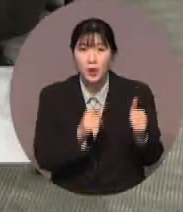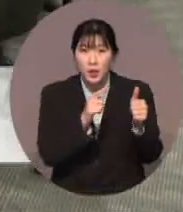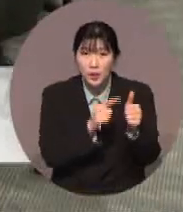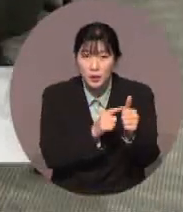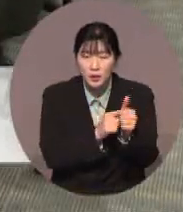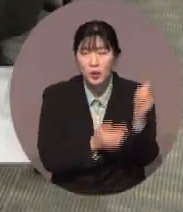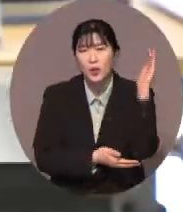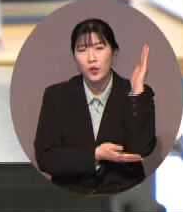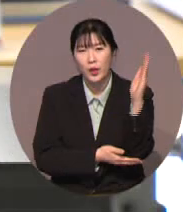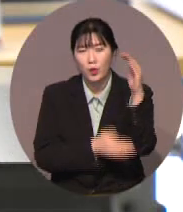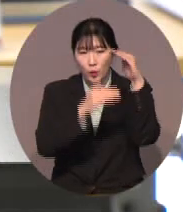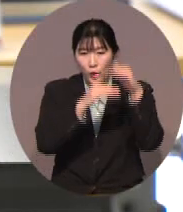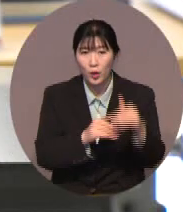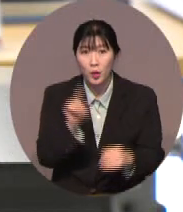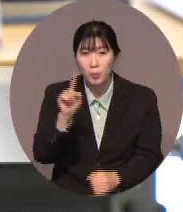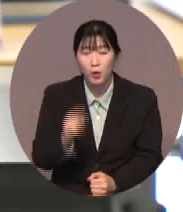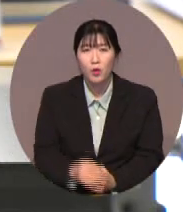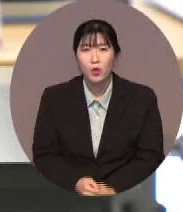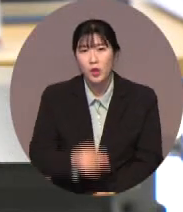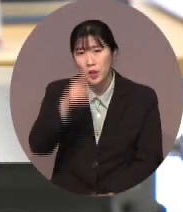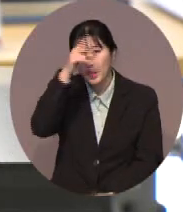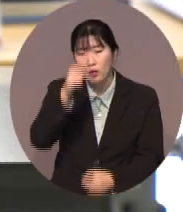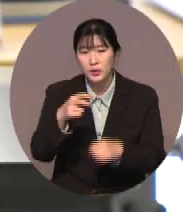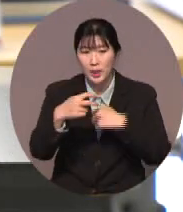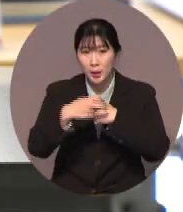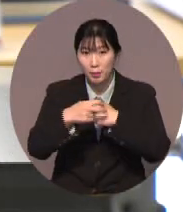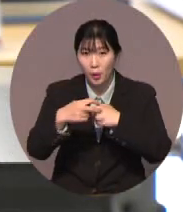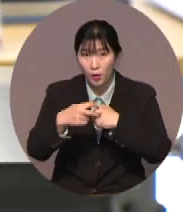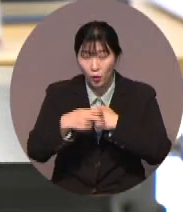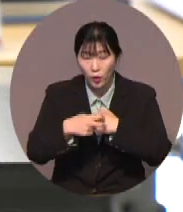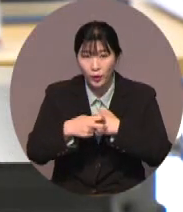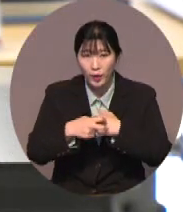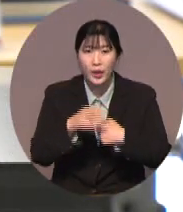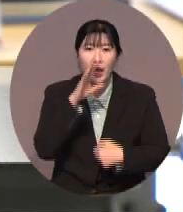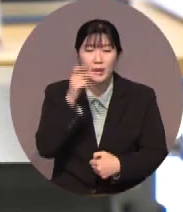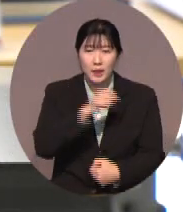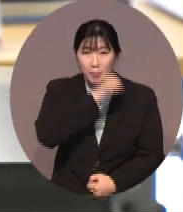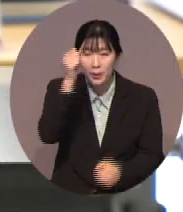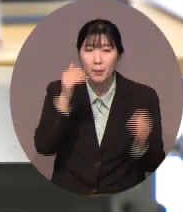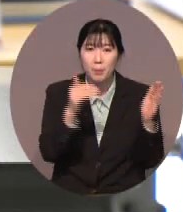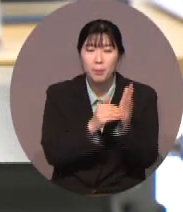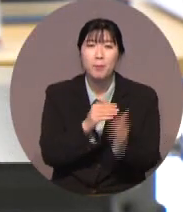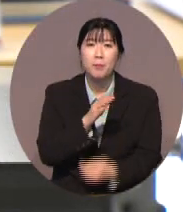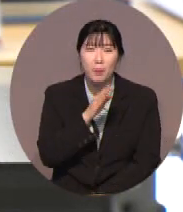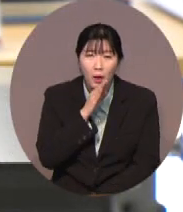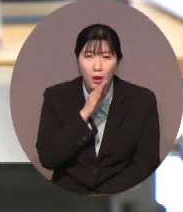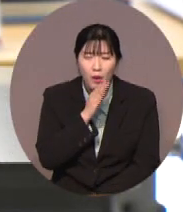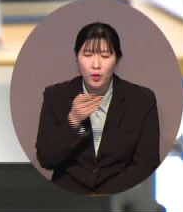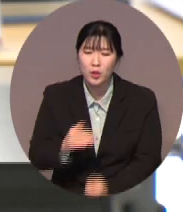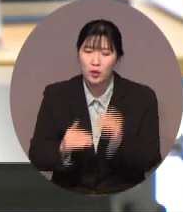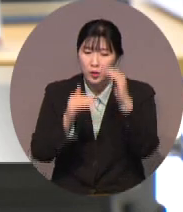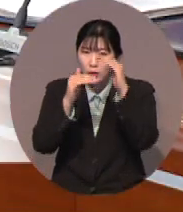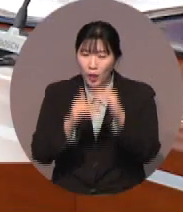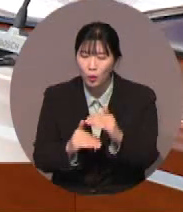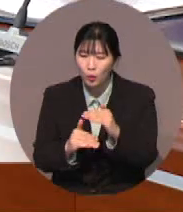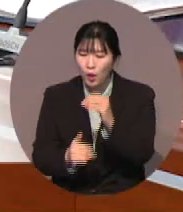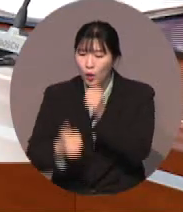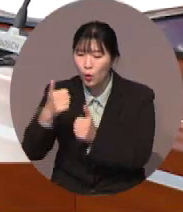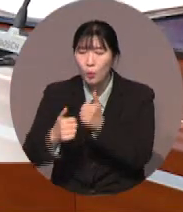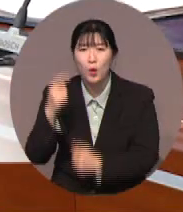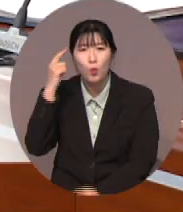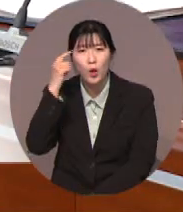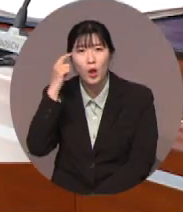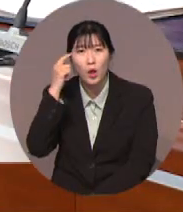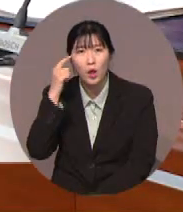지사는 79 원장회의에서 국립경찰병원 본원을 아산시가 결국 유치했지만 당초 대통령 공약이라